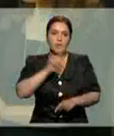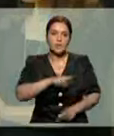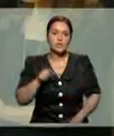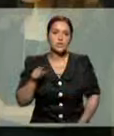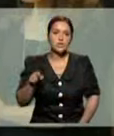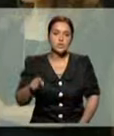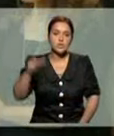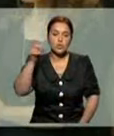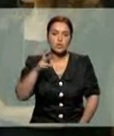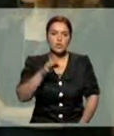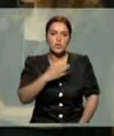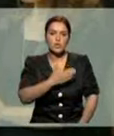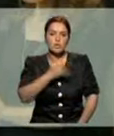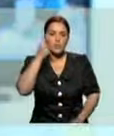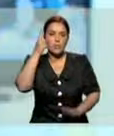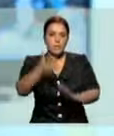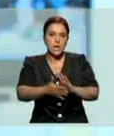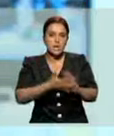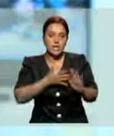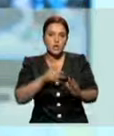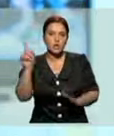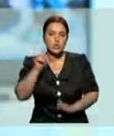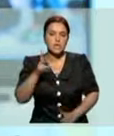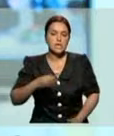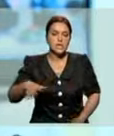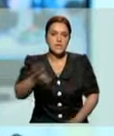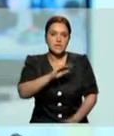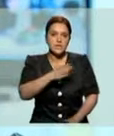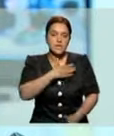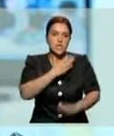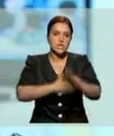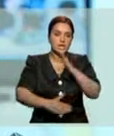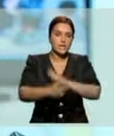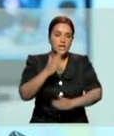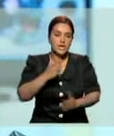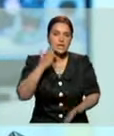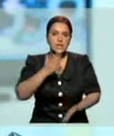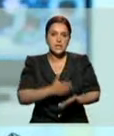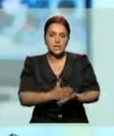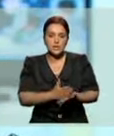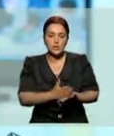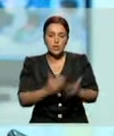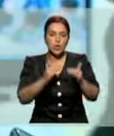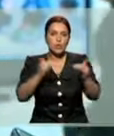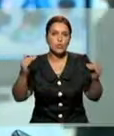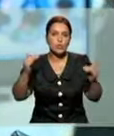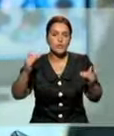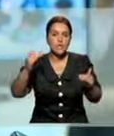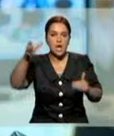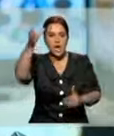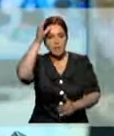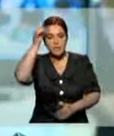человек. Но нам нужно понять одну вещь, что не все наши лица с ограниченной возможностью имеют тот уровень образования и